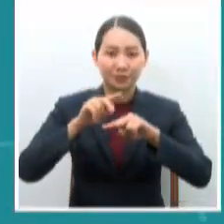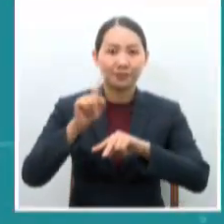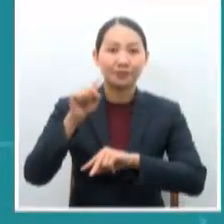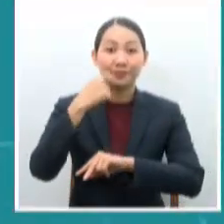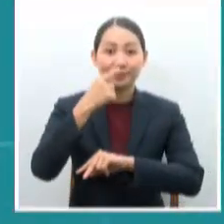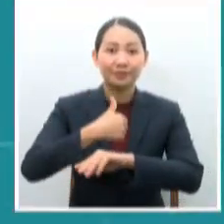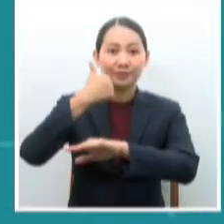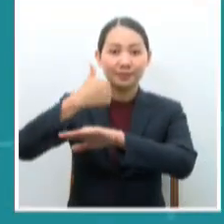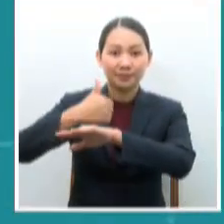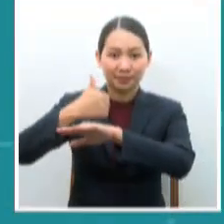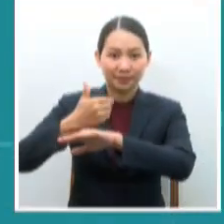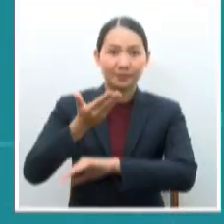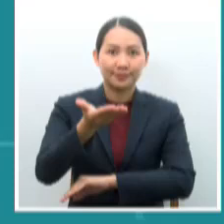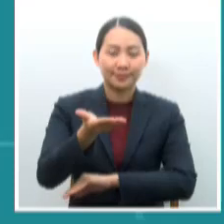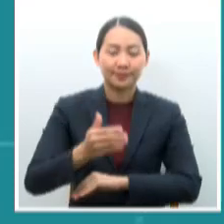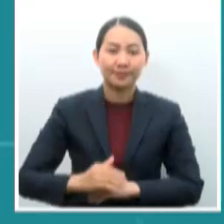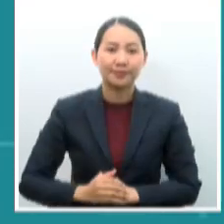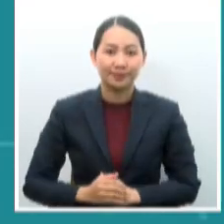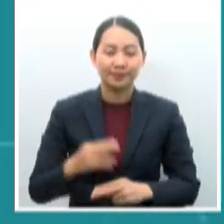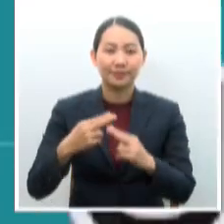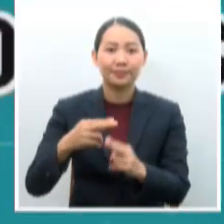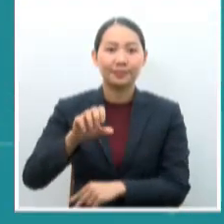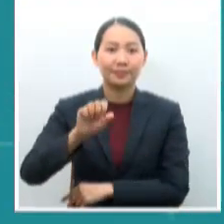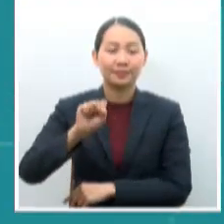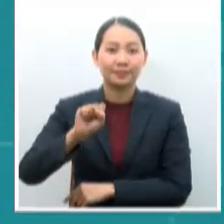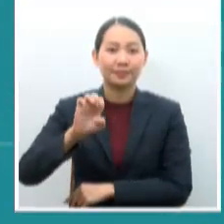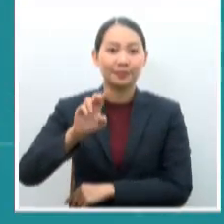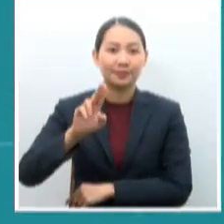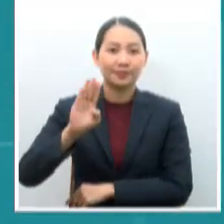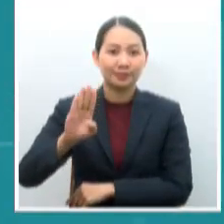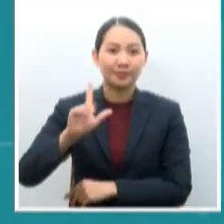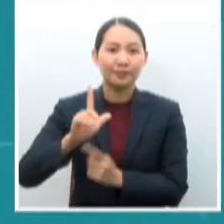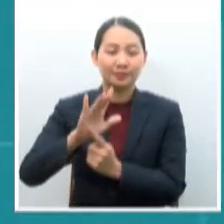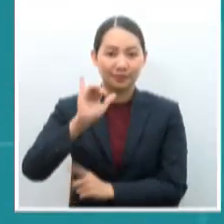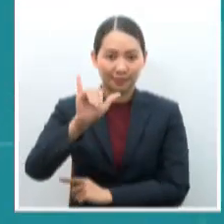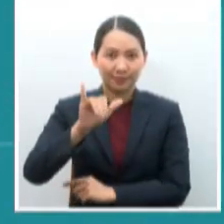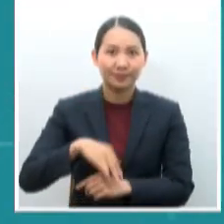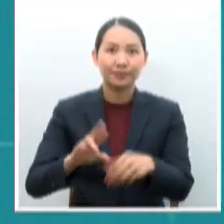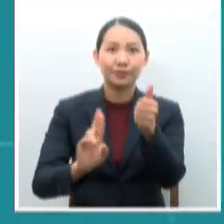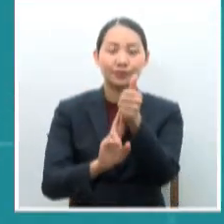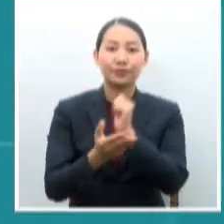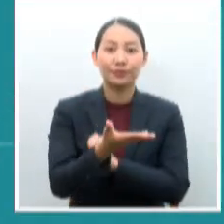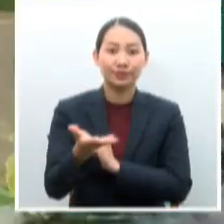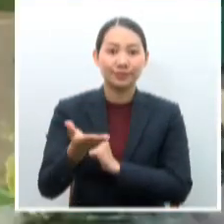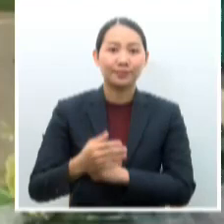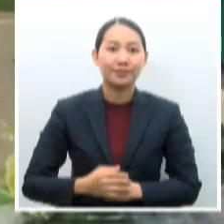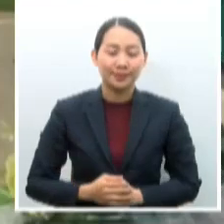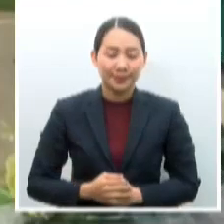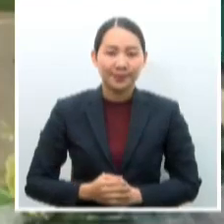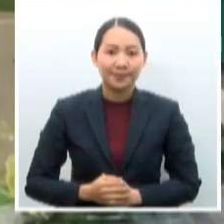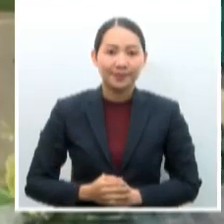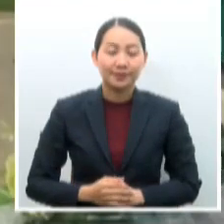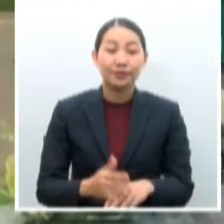ทรเป็นผู้อำนวยการสถานศึกษาและนางมาลัยลักษณ์บุญชูเป็นรองผู้อำนวยการสถานศึกษา